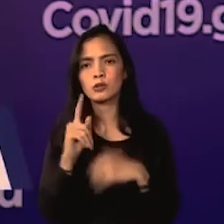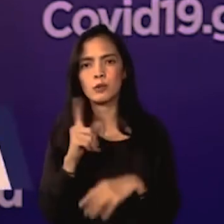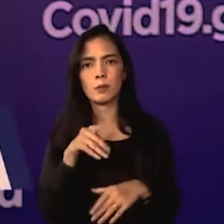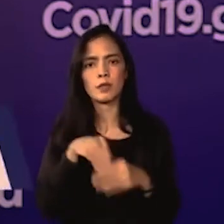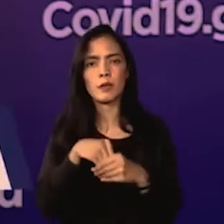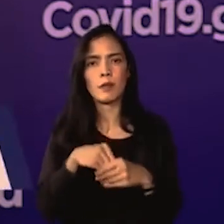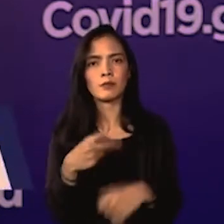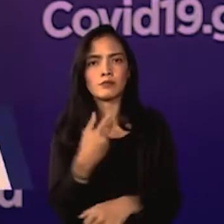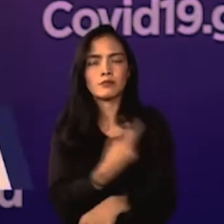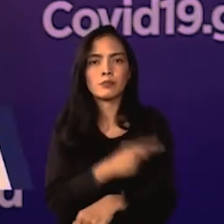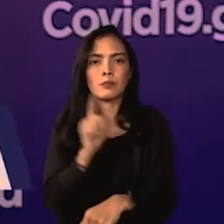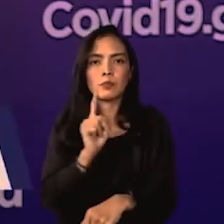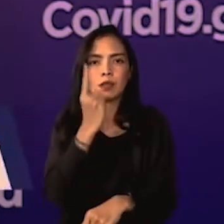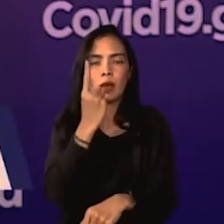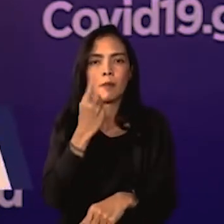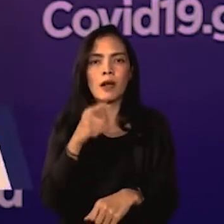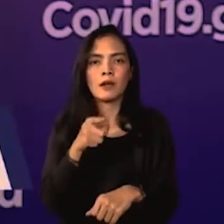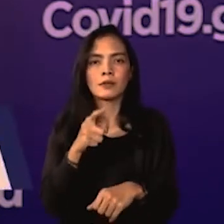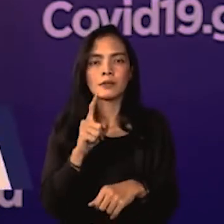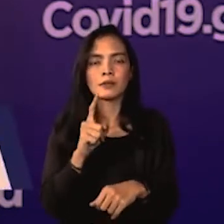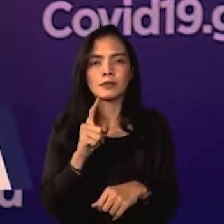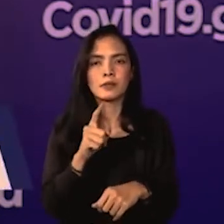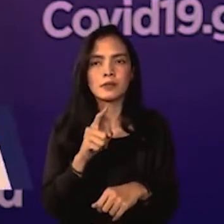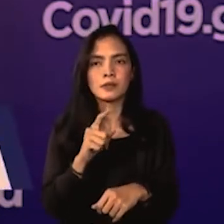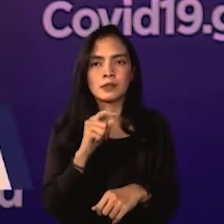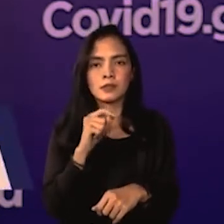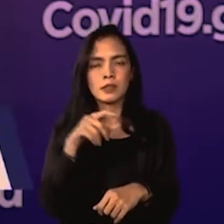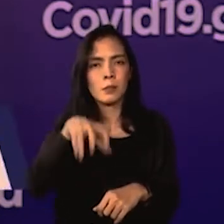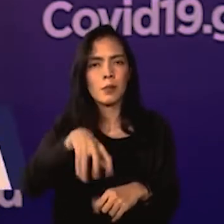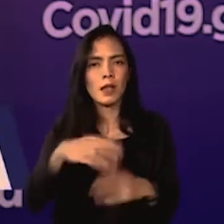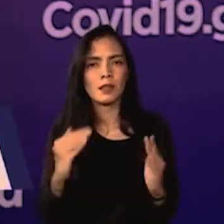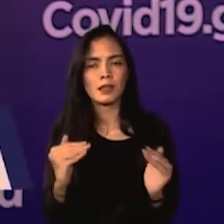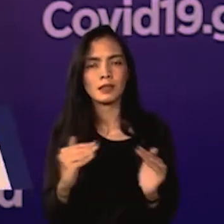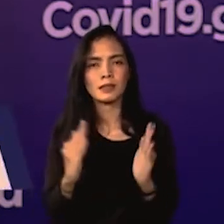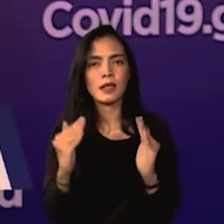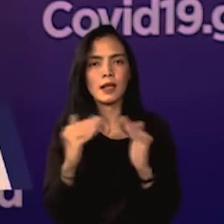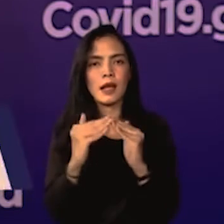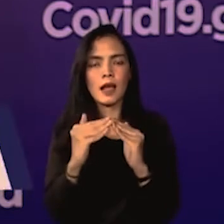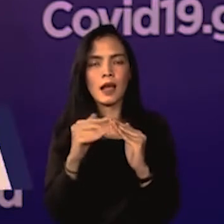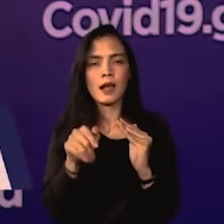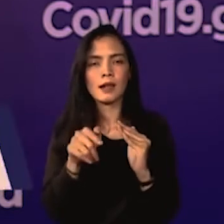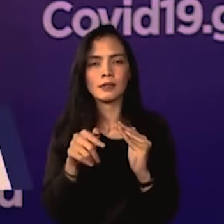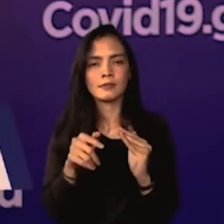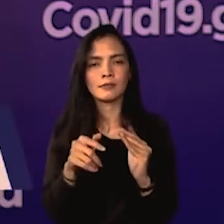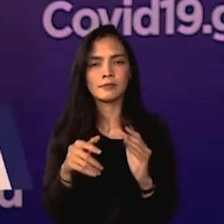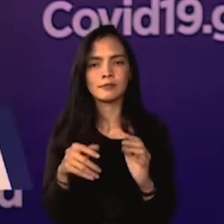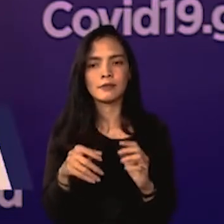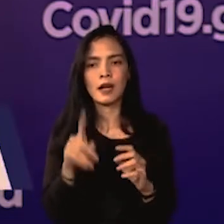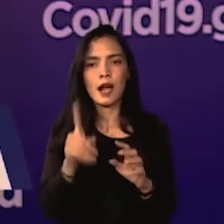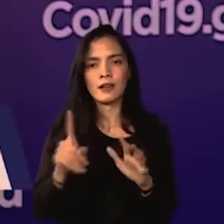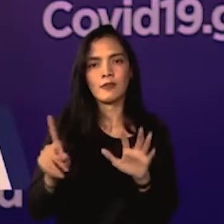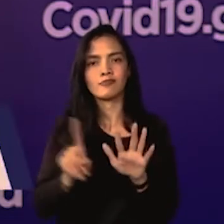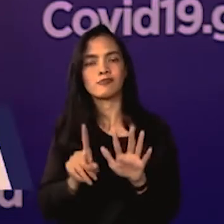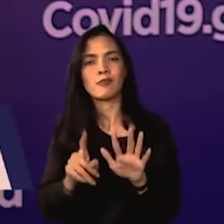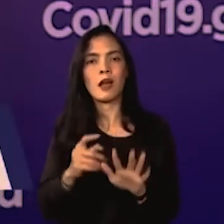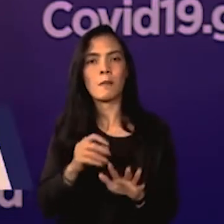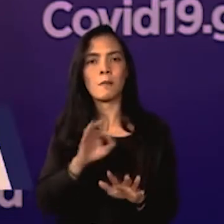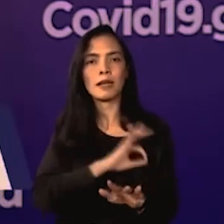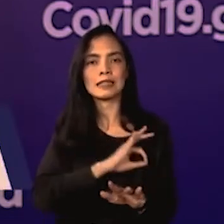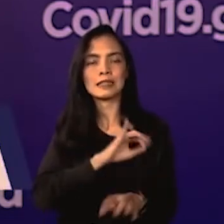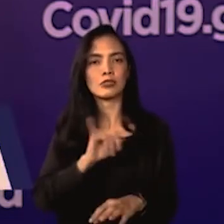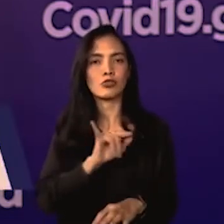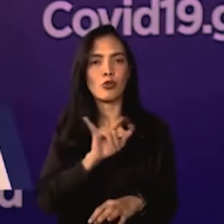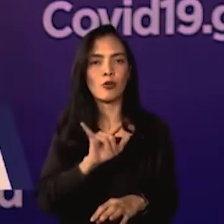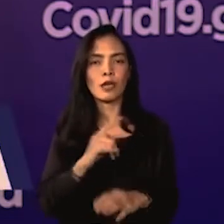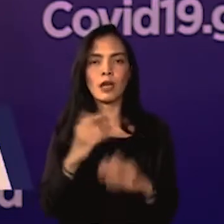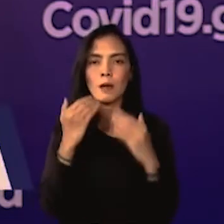dalam vaksinasi perdana yang dilakukan di Istana Negara bersama Bapak Presiden. Terima kasih kepada